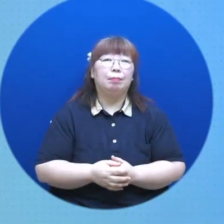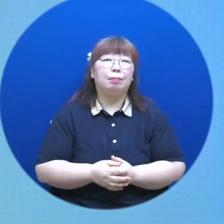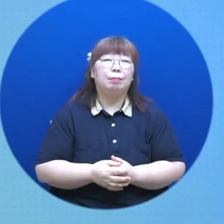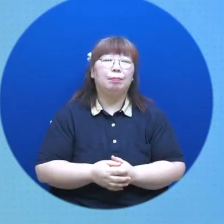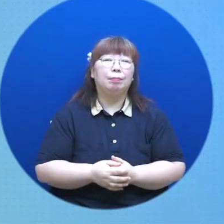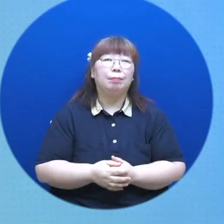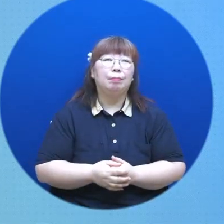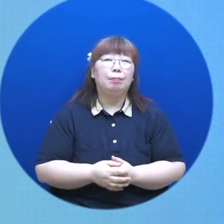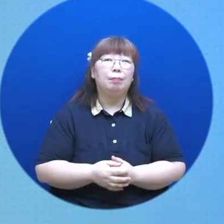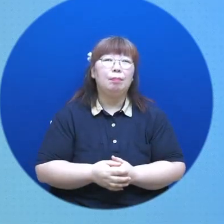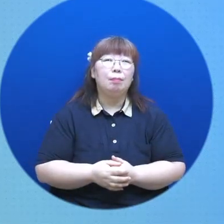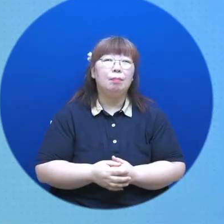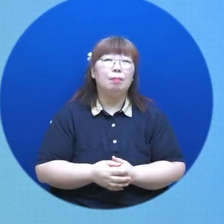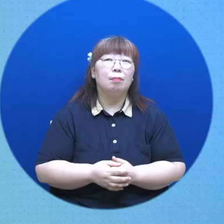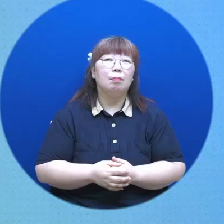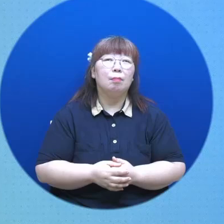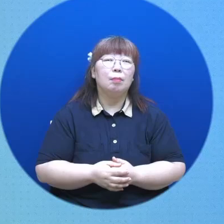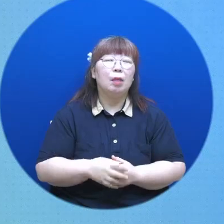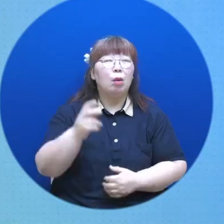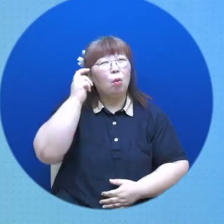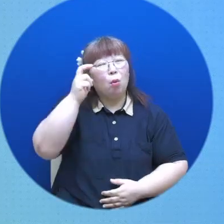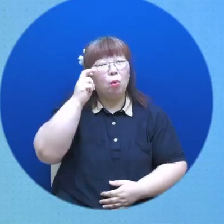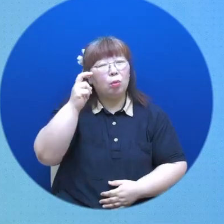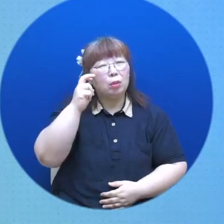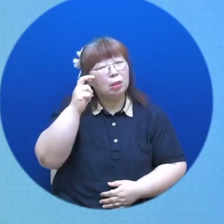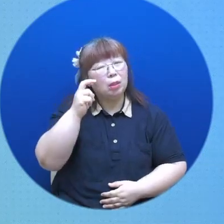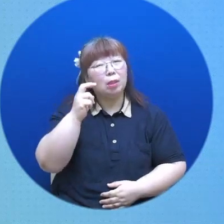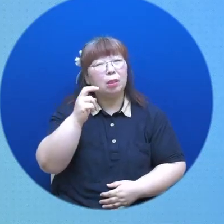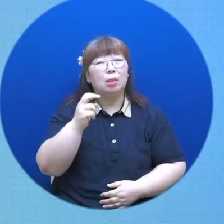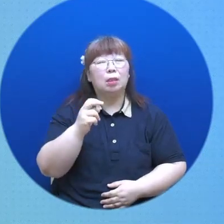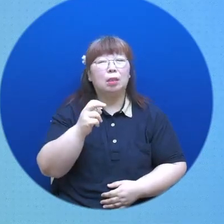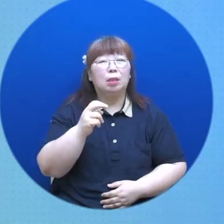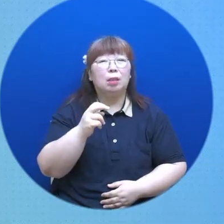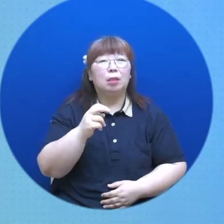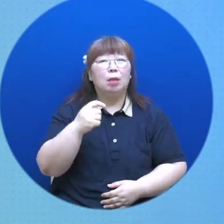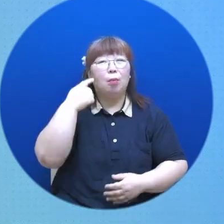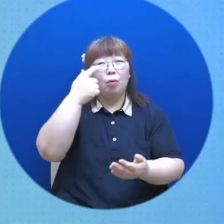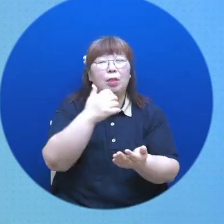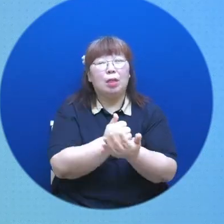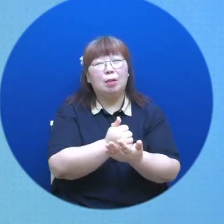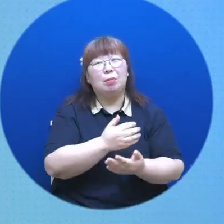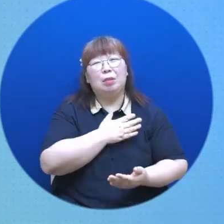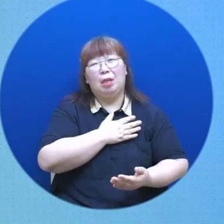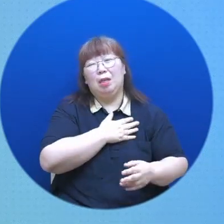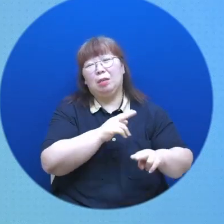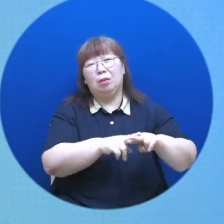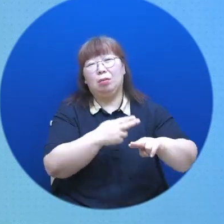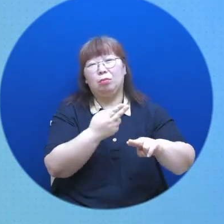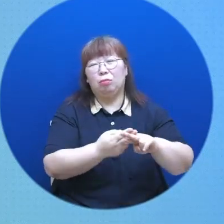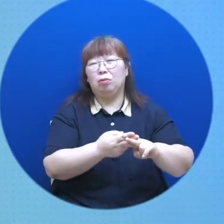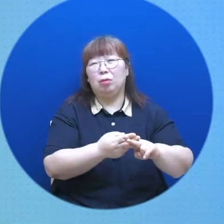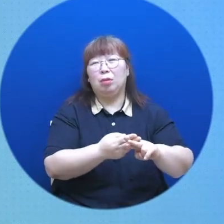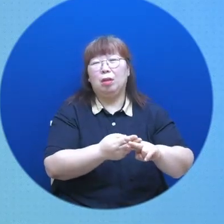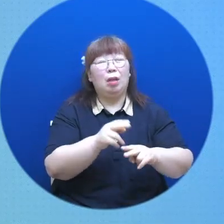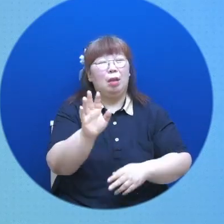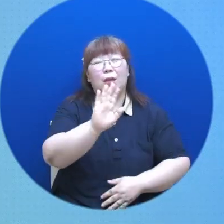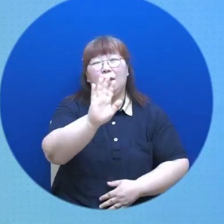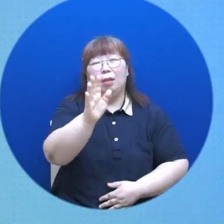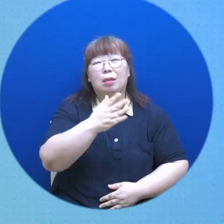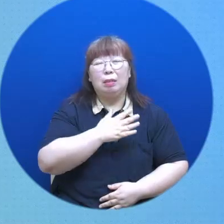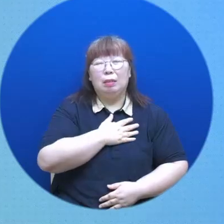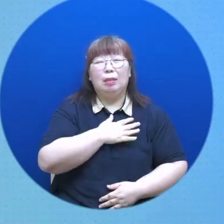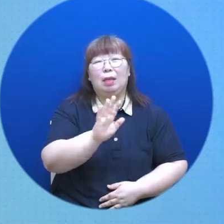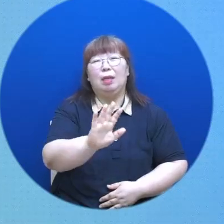혹시 이런 분들 계실지 모르겠어요. 목사님, 제가 선물이라뇨. 저 같은 게 무슨